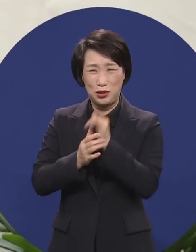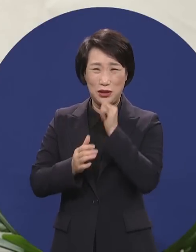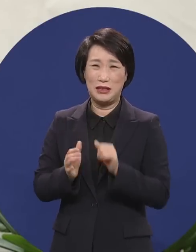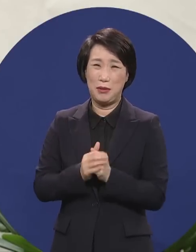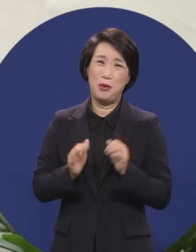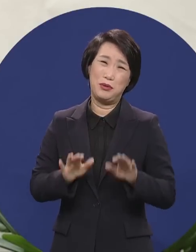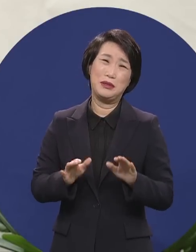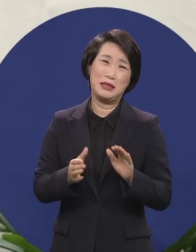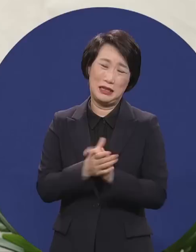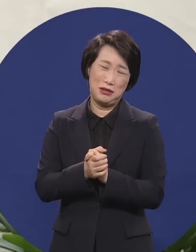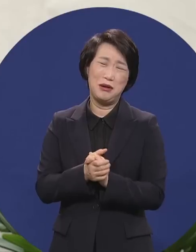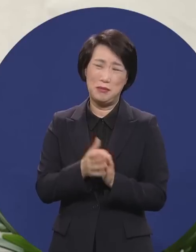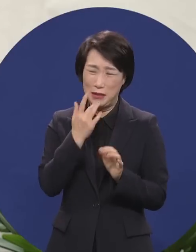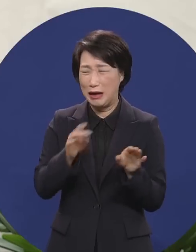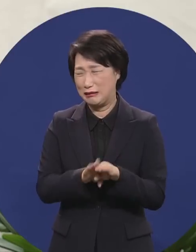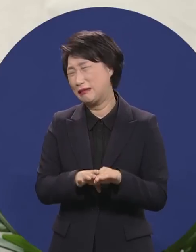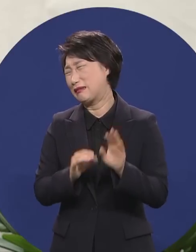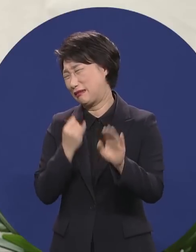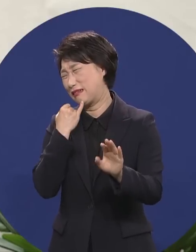안 나가면 어때?